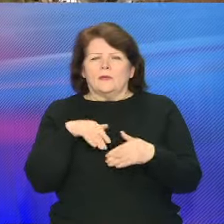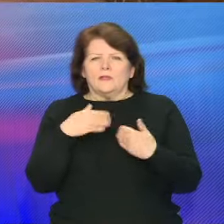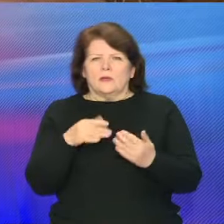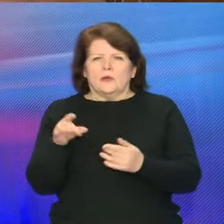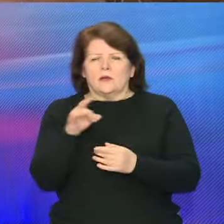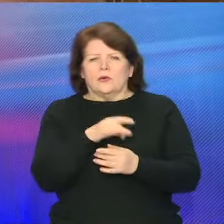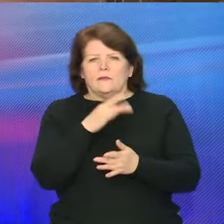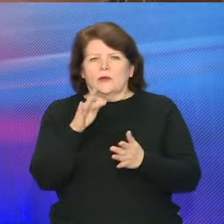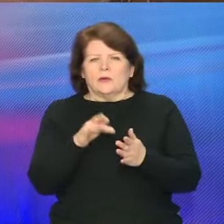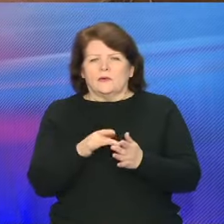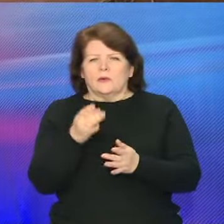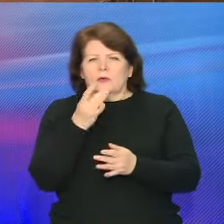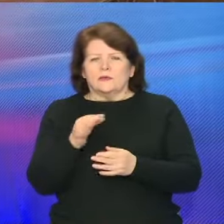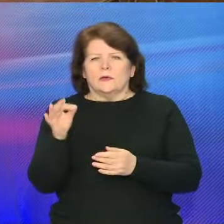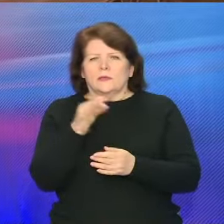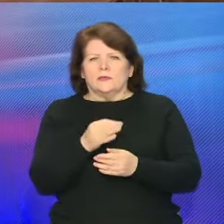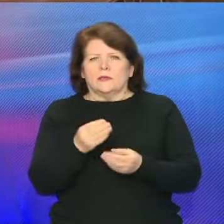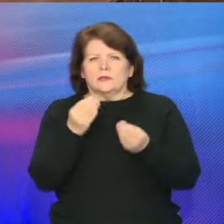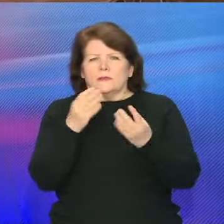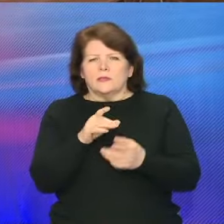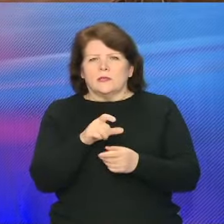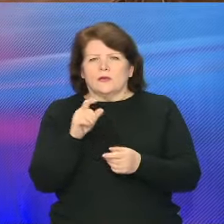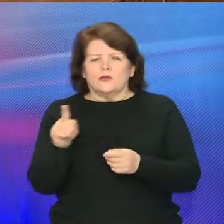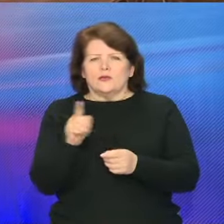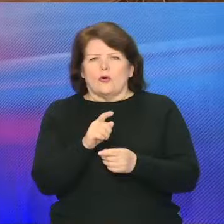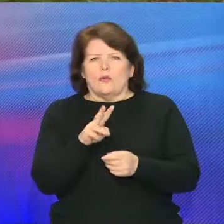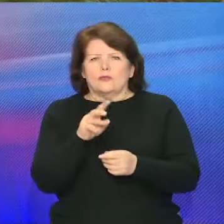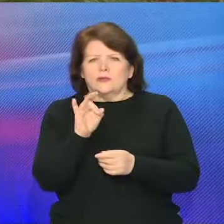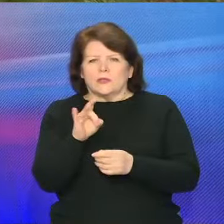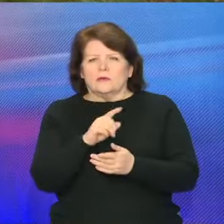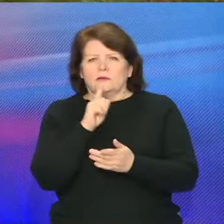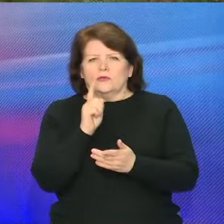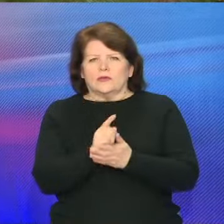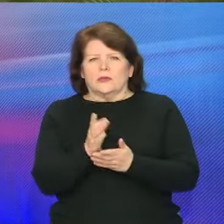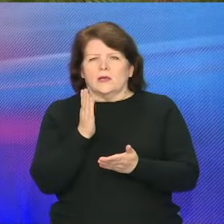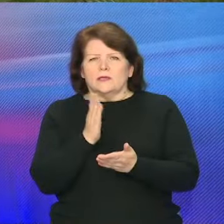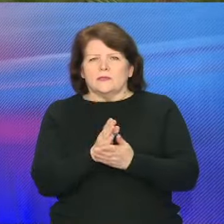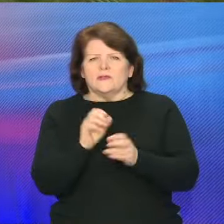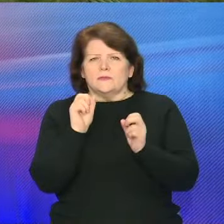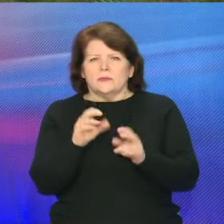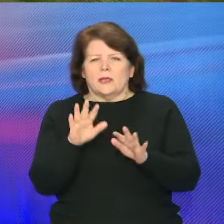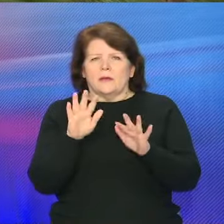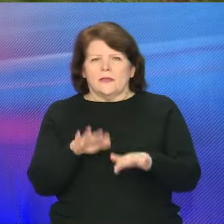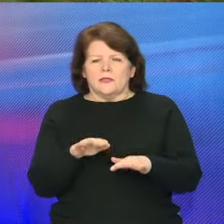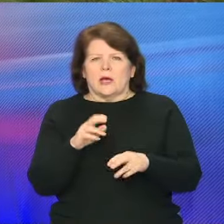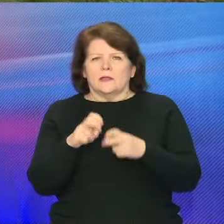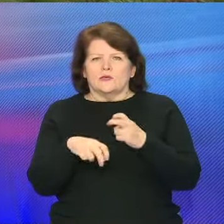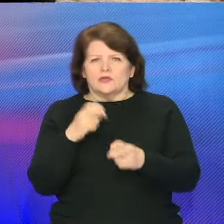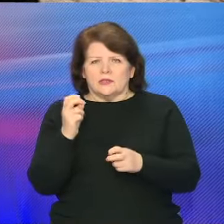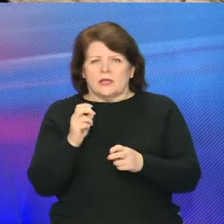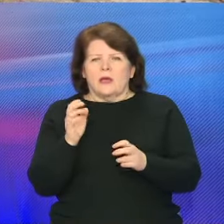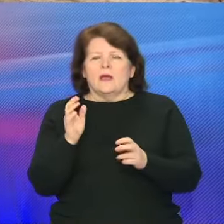городов и области, а так само простых громадян, что смети повинны размещаться у санкционованных местах. А порушальников